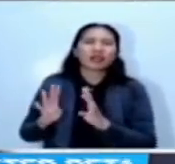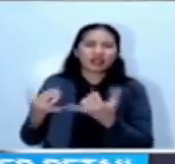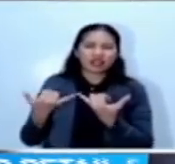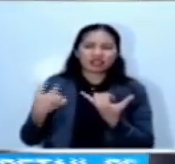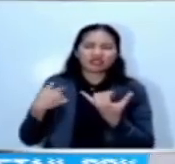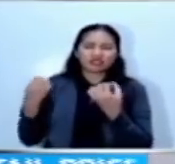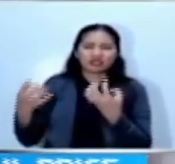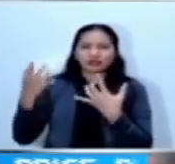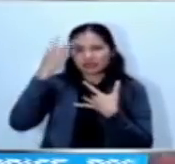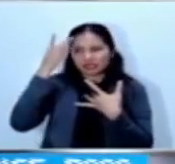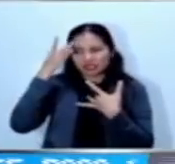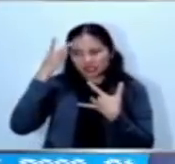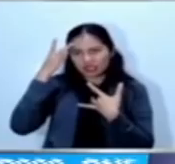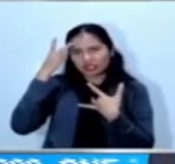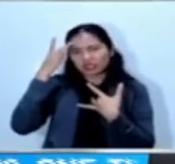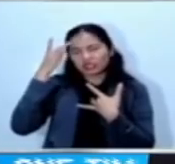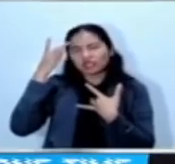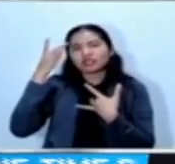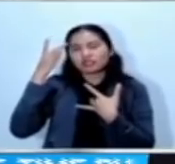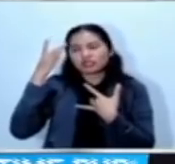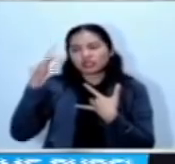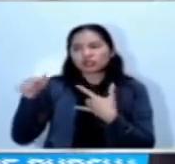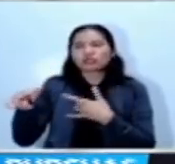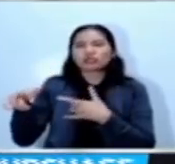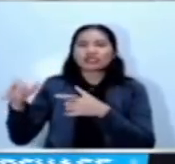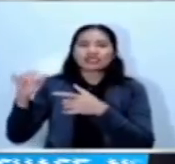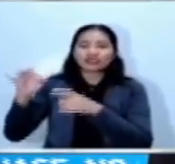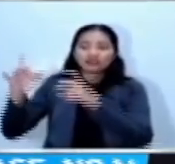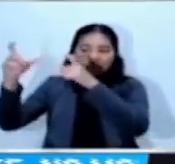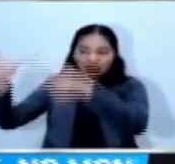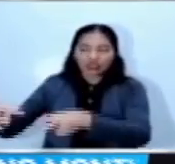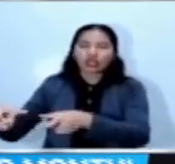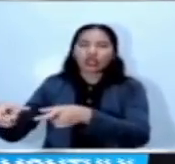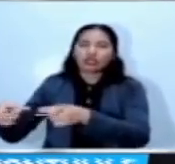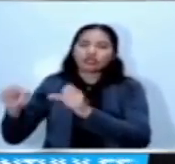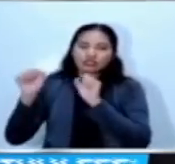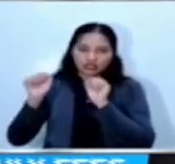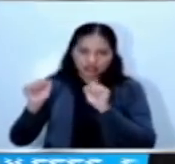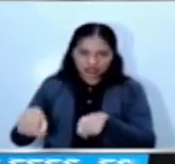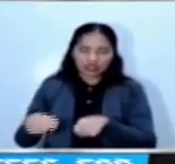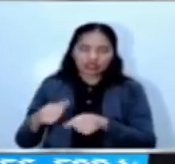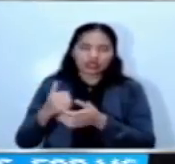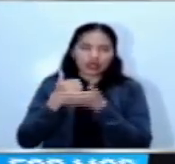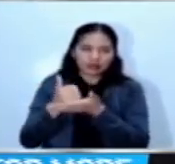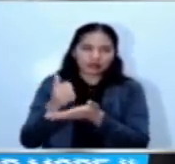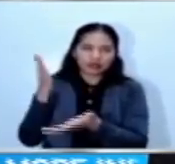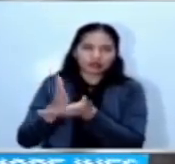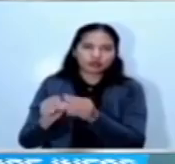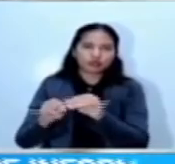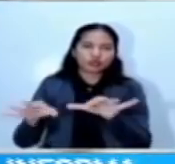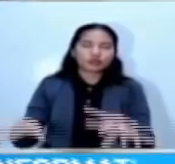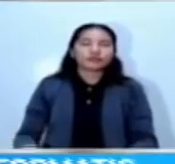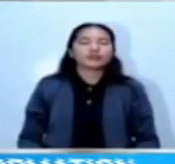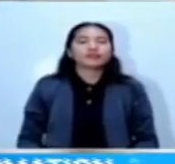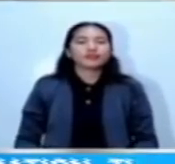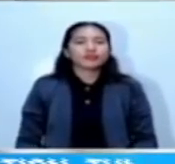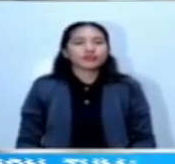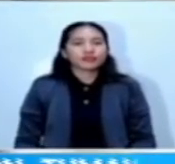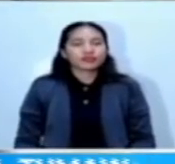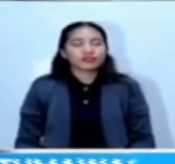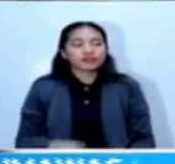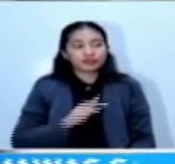hawaan or mga subdivision. So makakatulong din naman yan. May mga tanong pa po si Rafi,